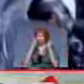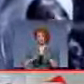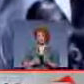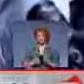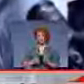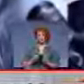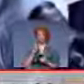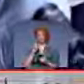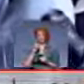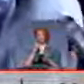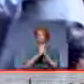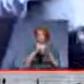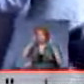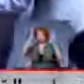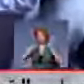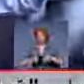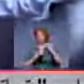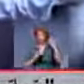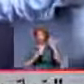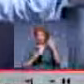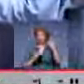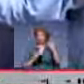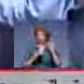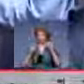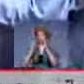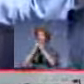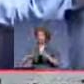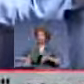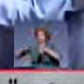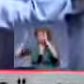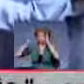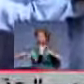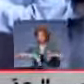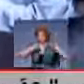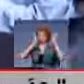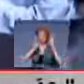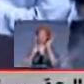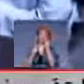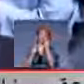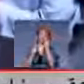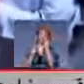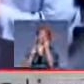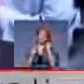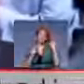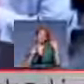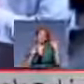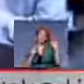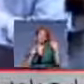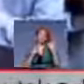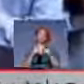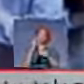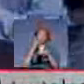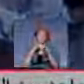فيه بعد، هم عندهم البيتين هنا والبيت ده. فلما حصل الحريق زي ما حصل وعرضنا الحلقه اللي فاتت سابوا البيت